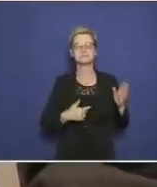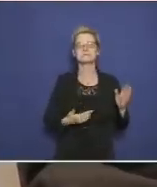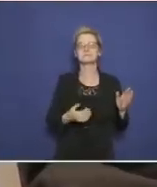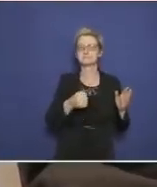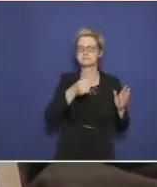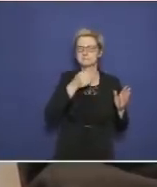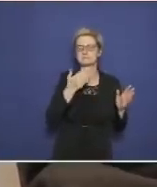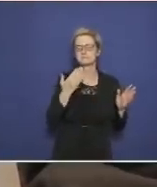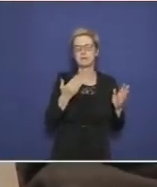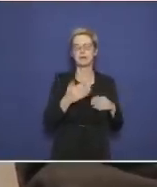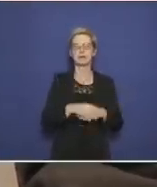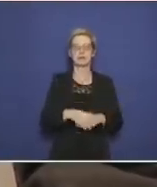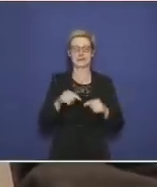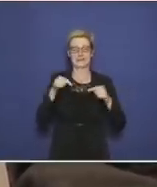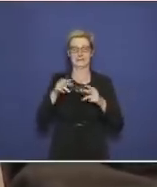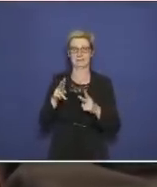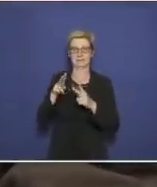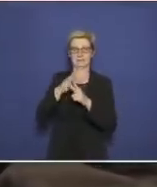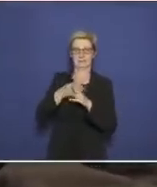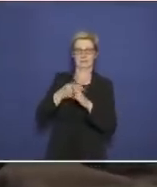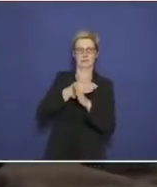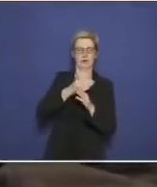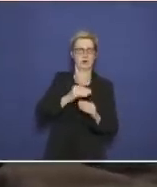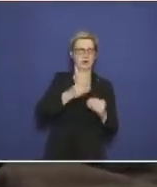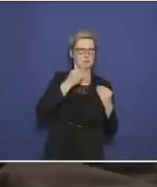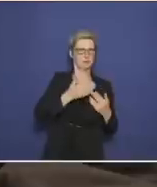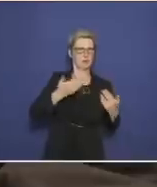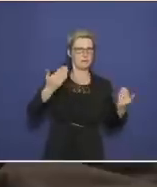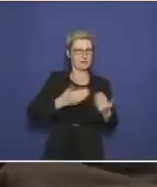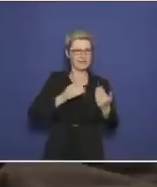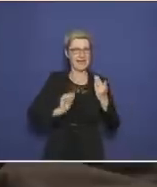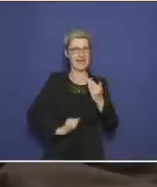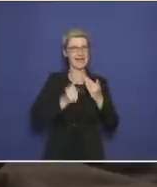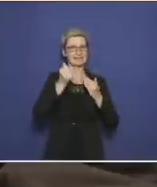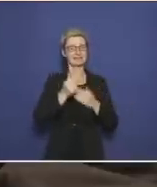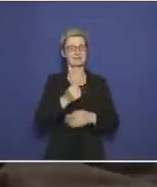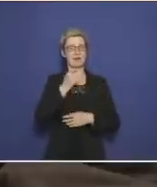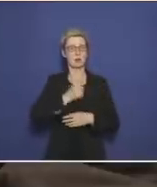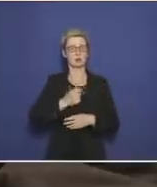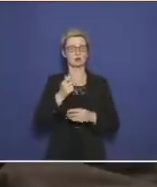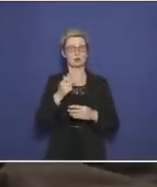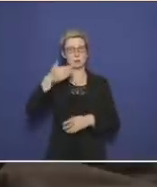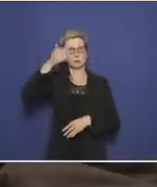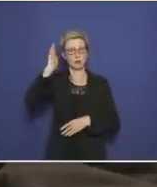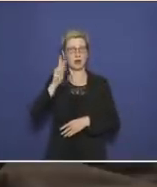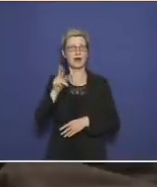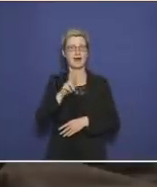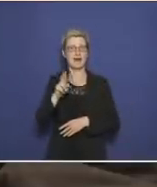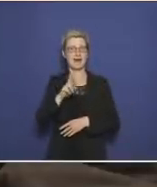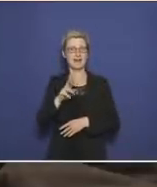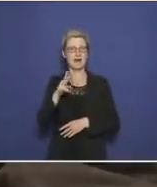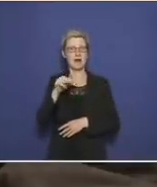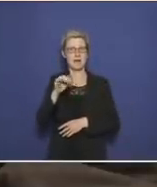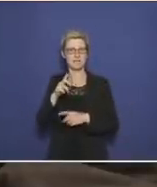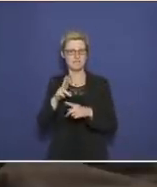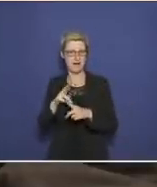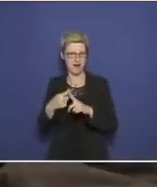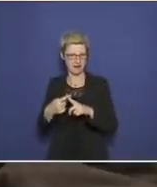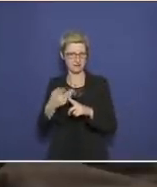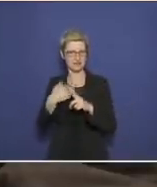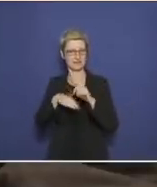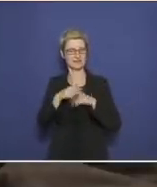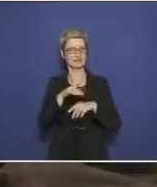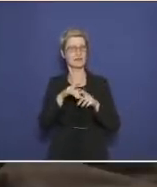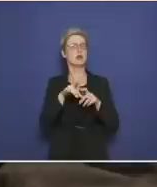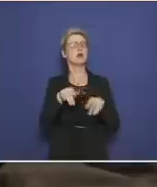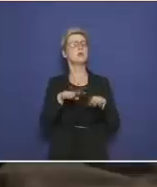Zugegebenermaßen erst kurz vor unserem Treffen hier kam die Meldung, dass der erste katholische Bischof, nämlich Reinhard Marx, der auch lange Zeit Vorsitzender der Bischofskonferenz